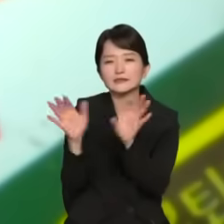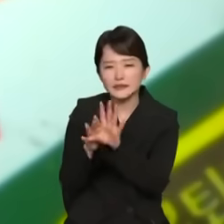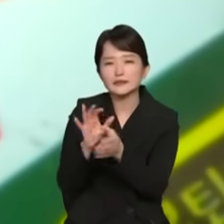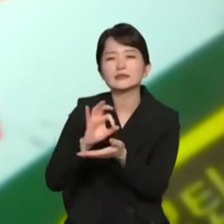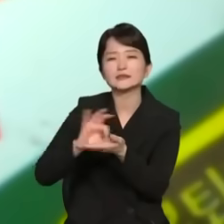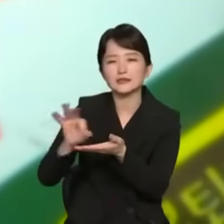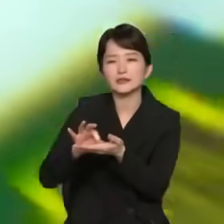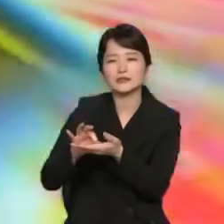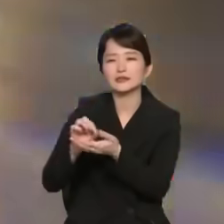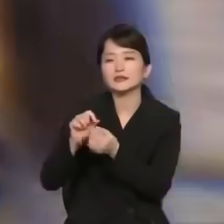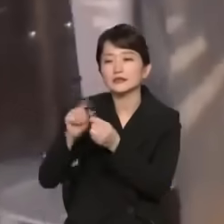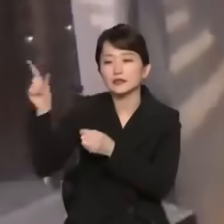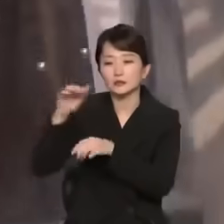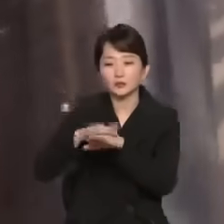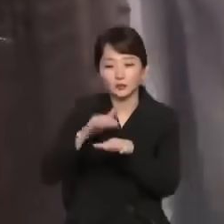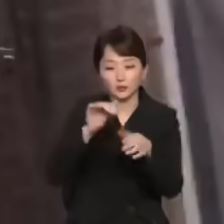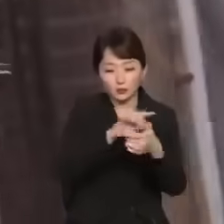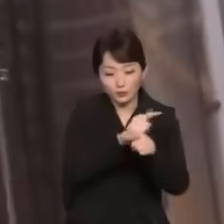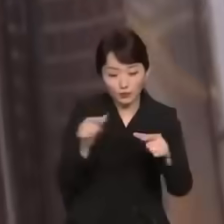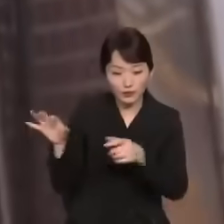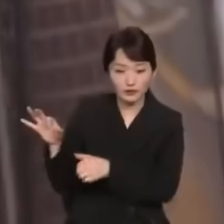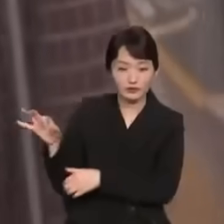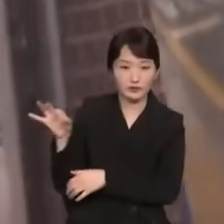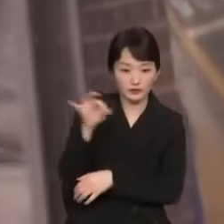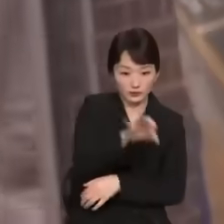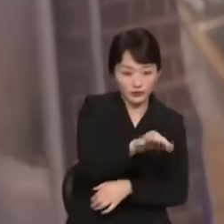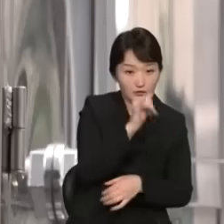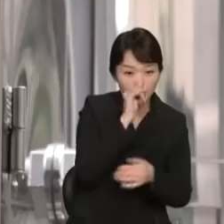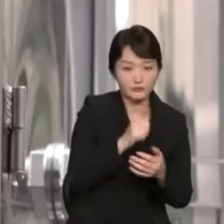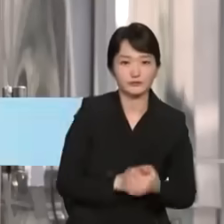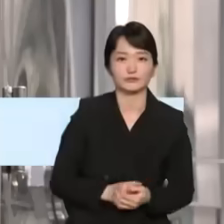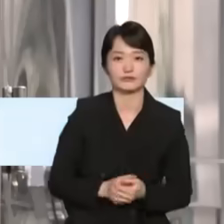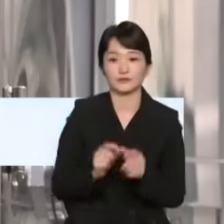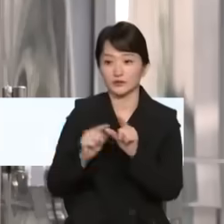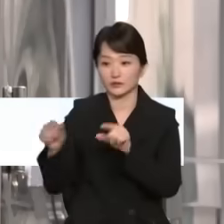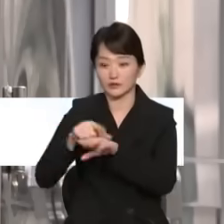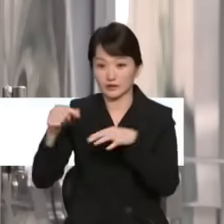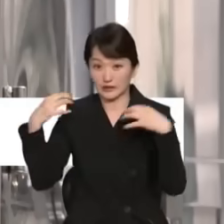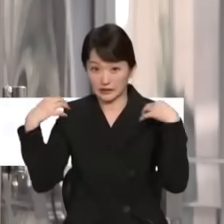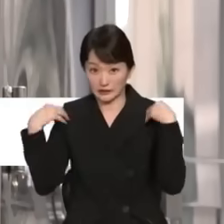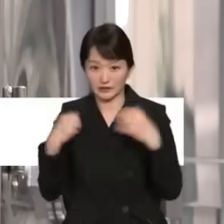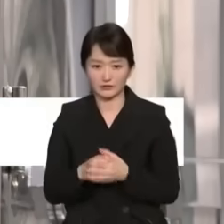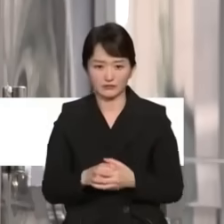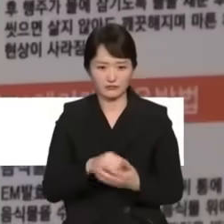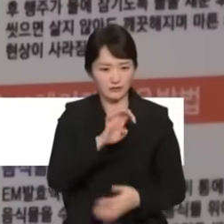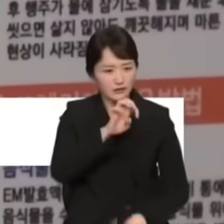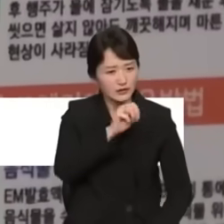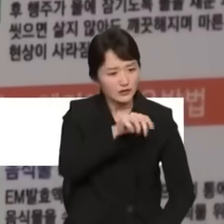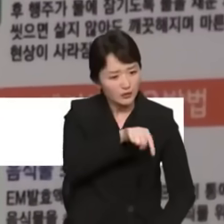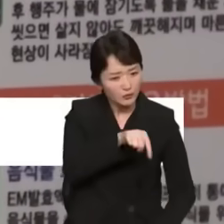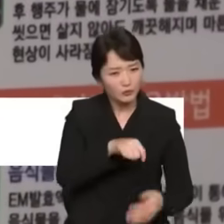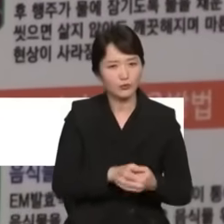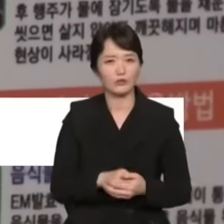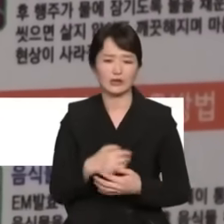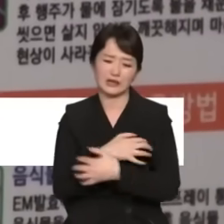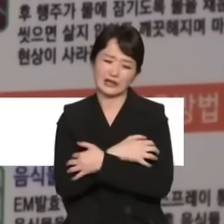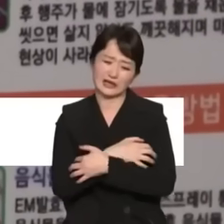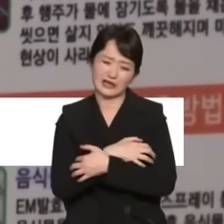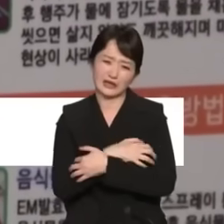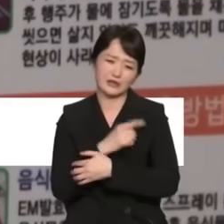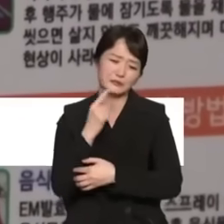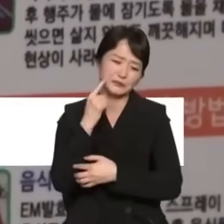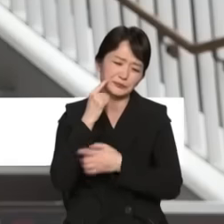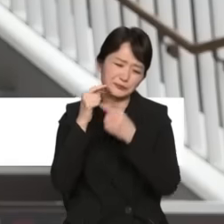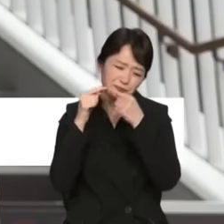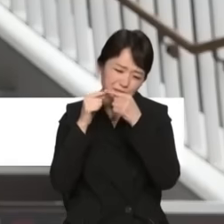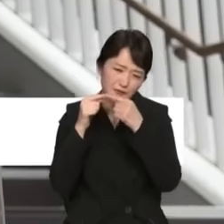농업에서 활용되는 데 반해 일부 지자체들은 EM이 수질 개선이나 아토피, 여드름 등 피부에도 좋다며 권장하고